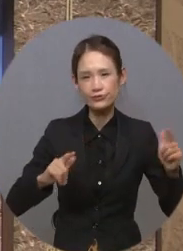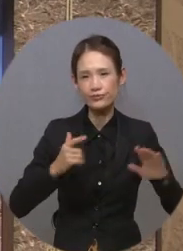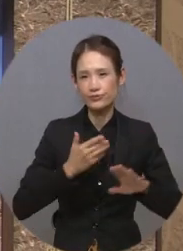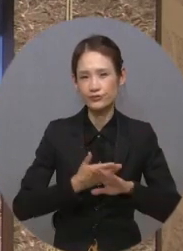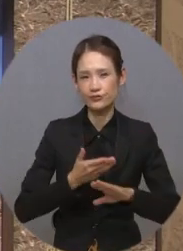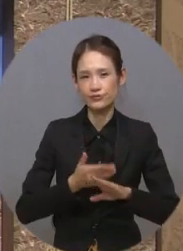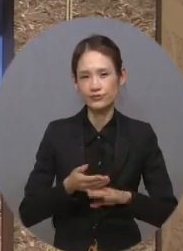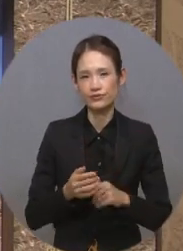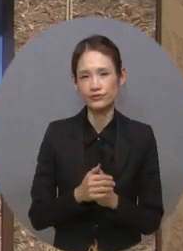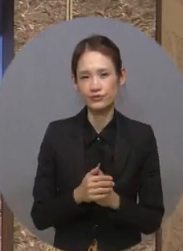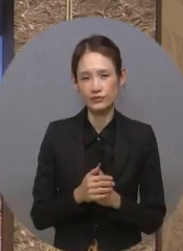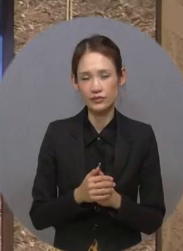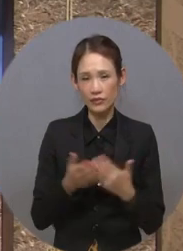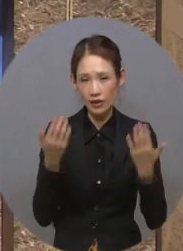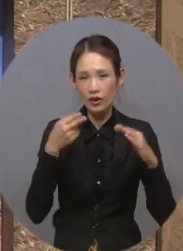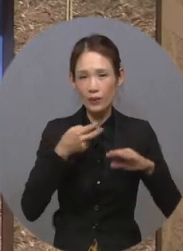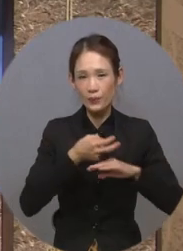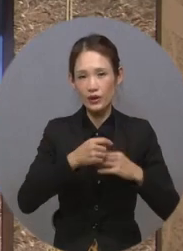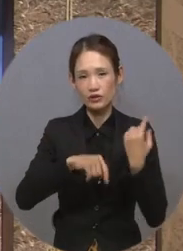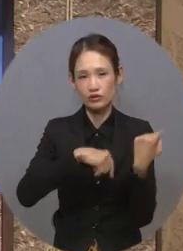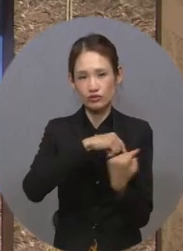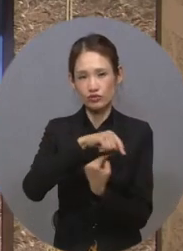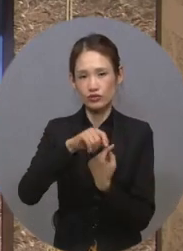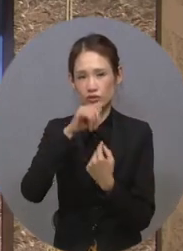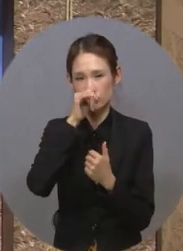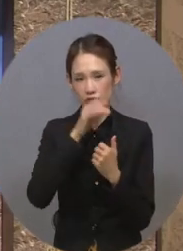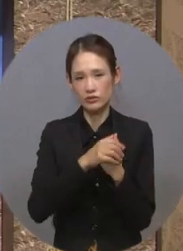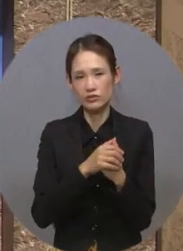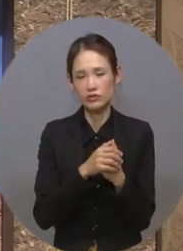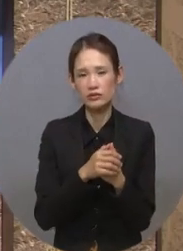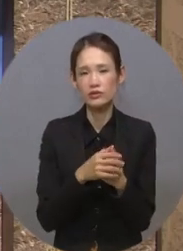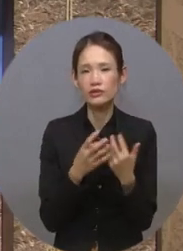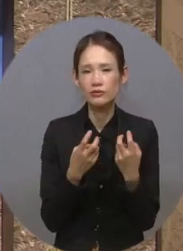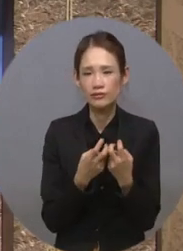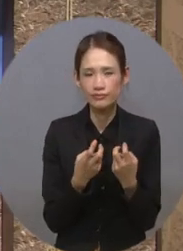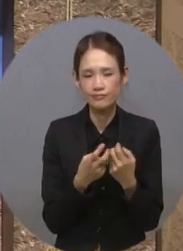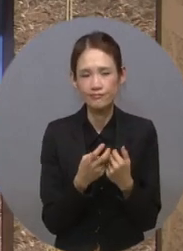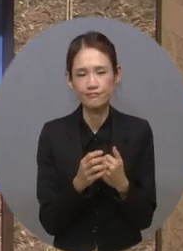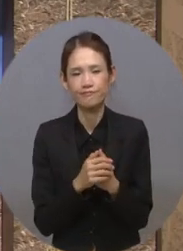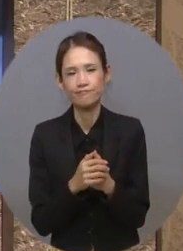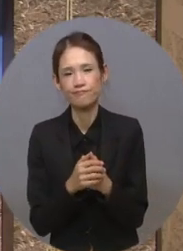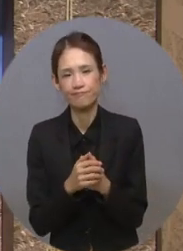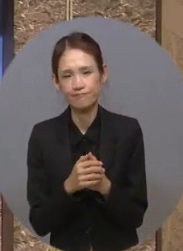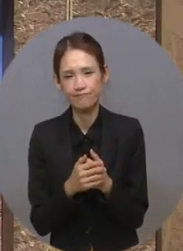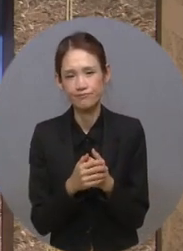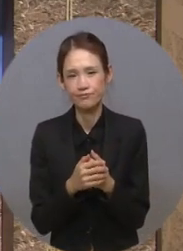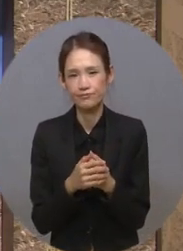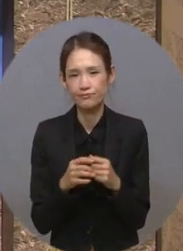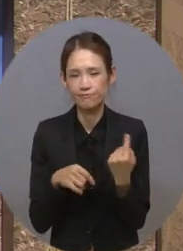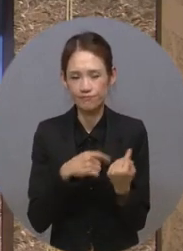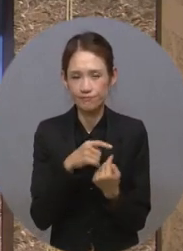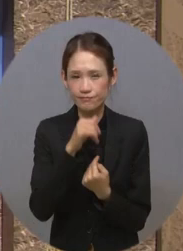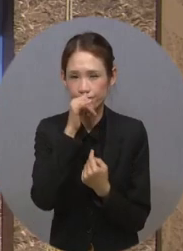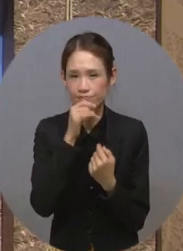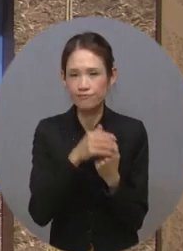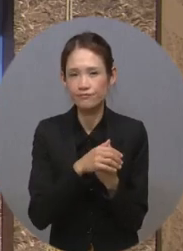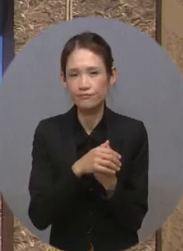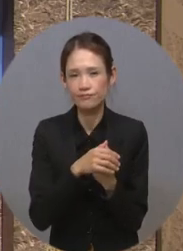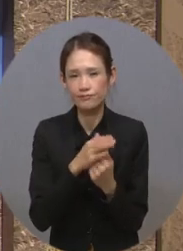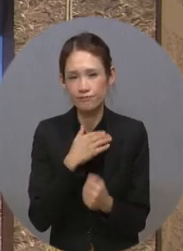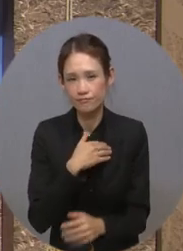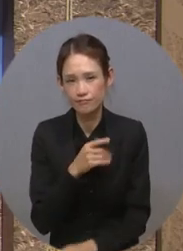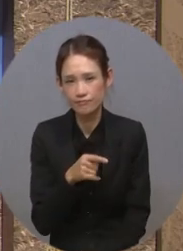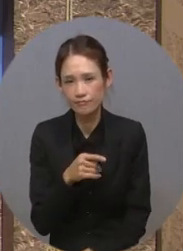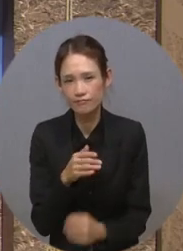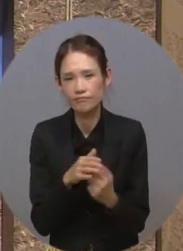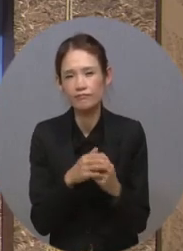지금 이제 스쿨버스를 운영을 하잖아요. 그래서 이제 편법으로 이렇게 좀 운영하는 그런 사례가 있는데 알면서도 그걸